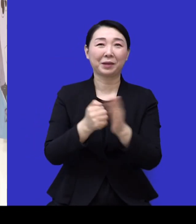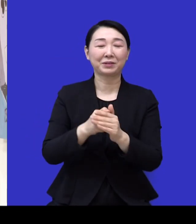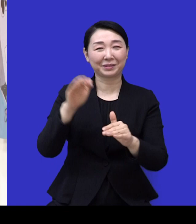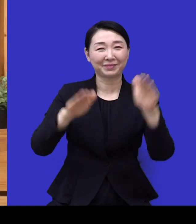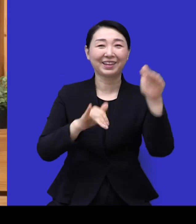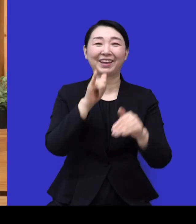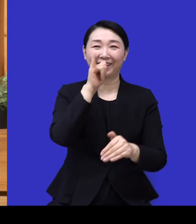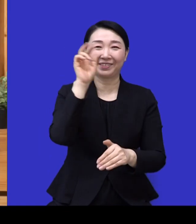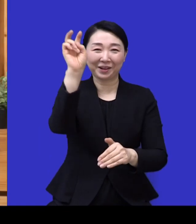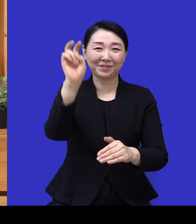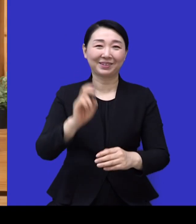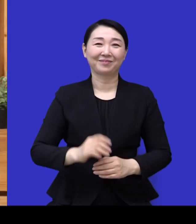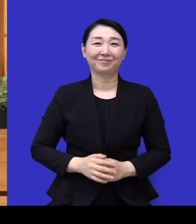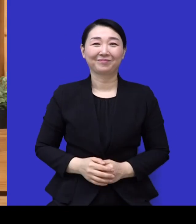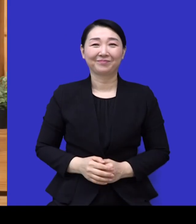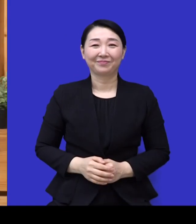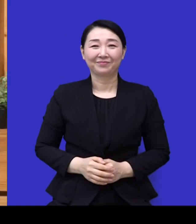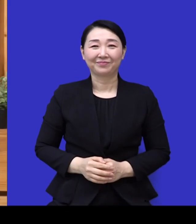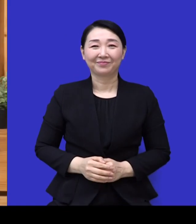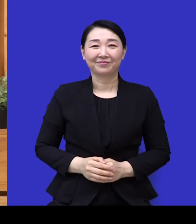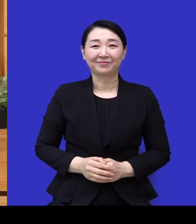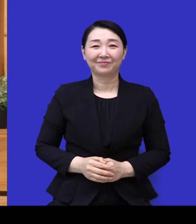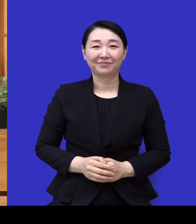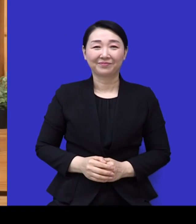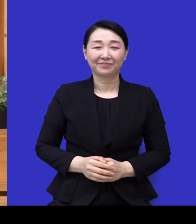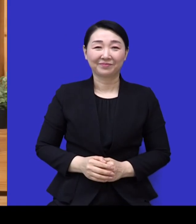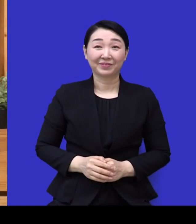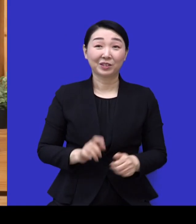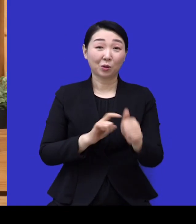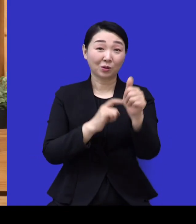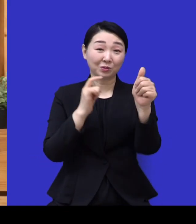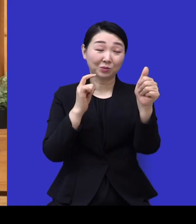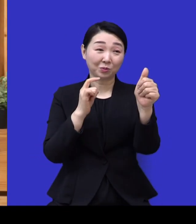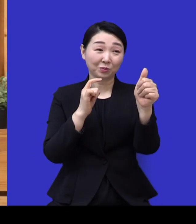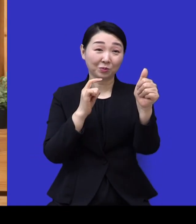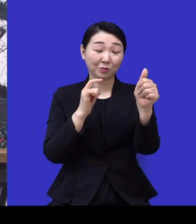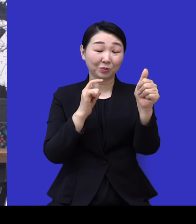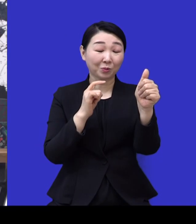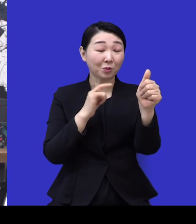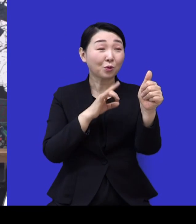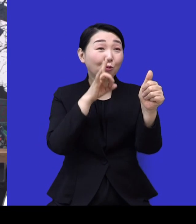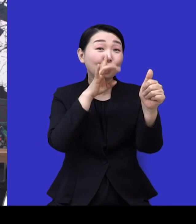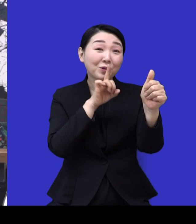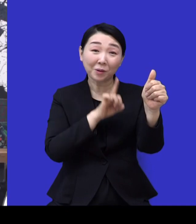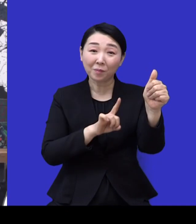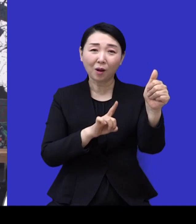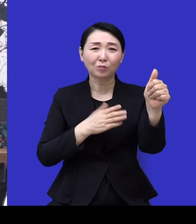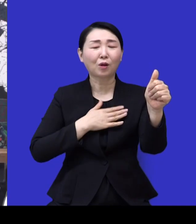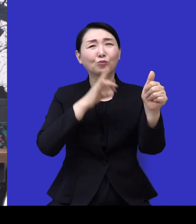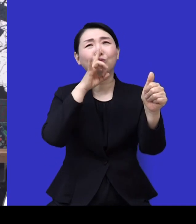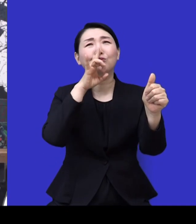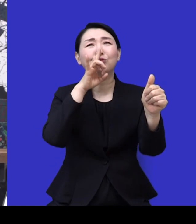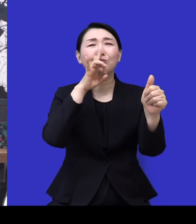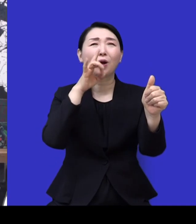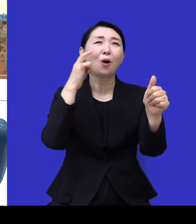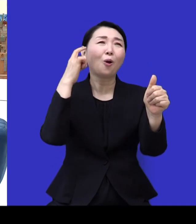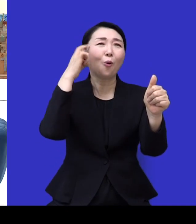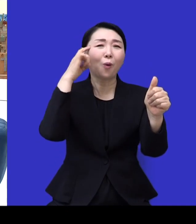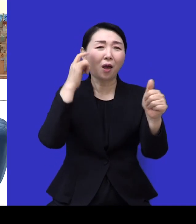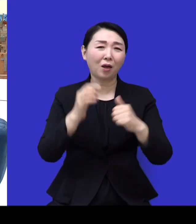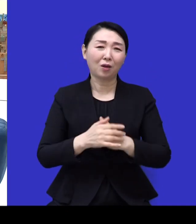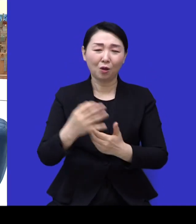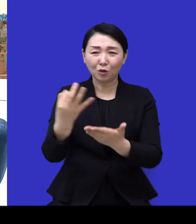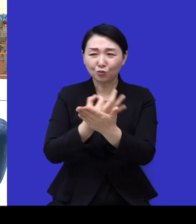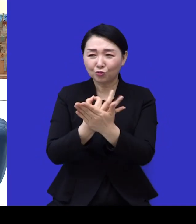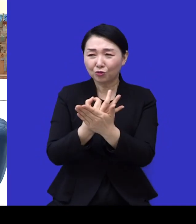차이가 있겠죠. 있겠죠. 네. 아, 그러니까 이정수 씨도 들어오기 전에 그게 너무 궁금하다고 했잖아요. 저는 그게 너무 궁금해요. 일단 수입이 그래도